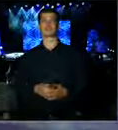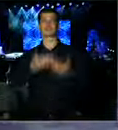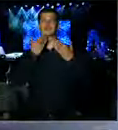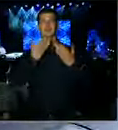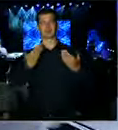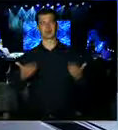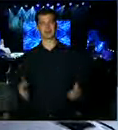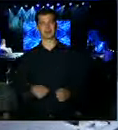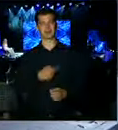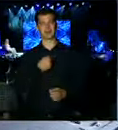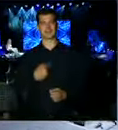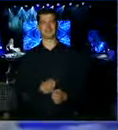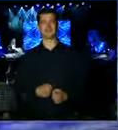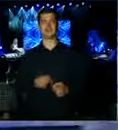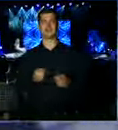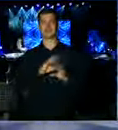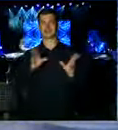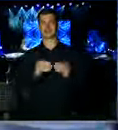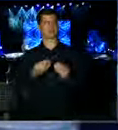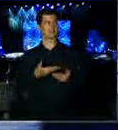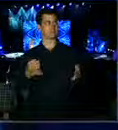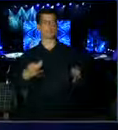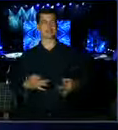Dziękujemy bardzo serdecznie, drodzy Państwo.